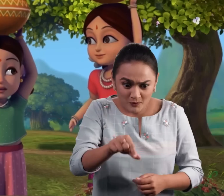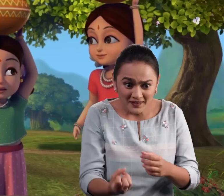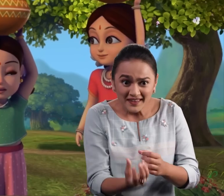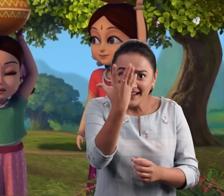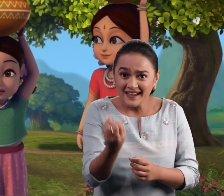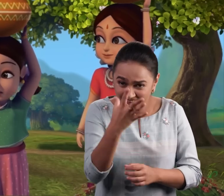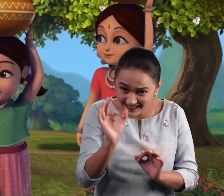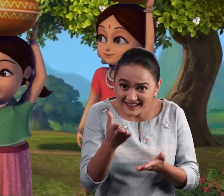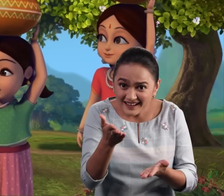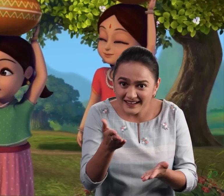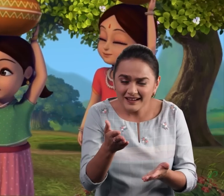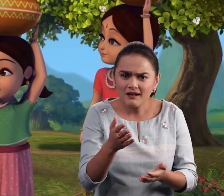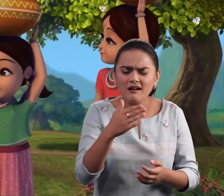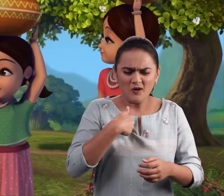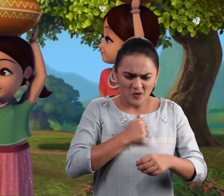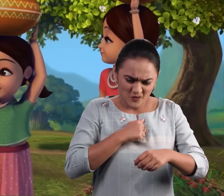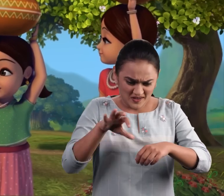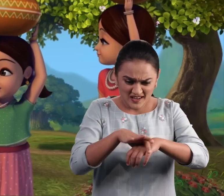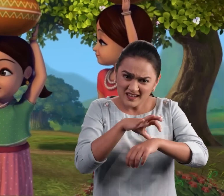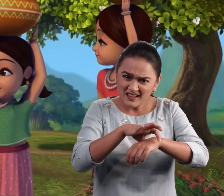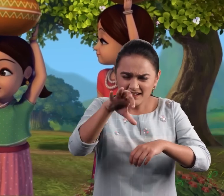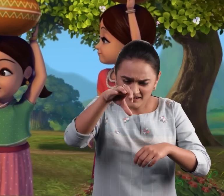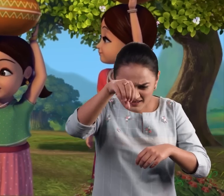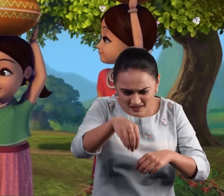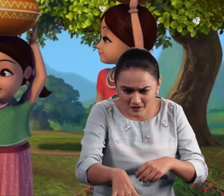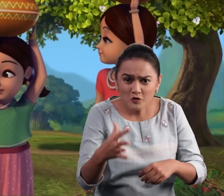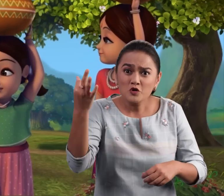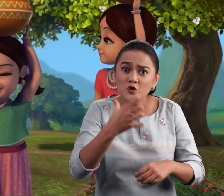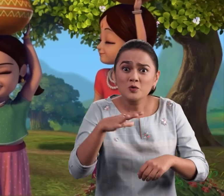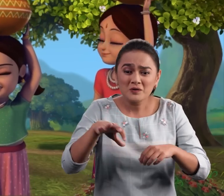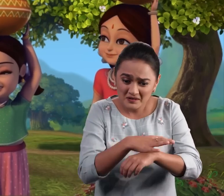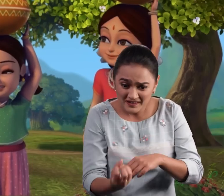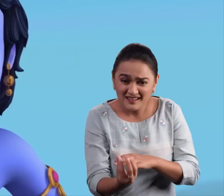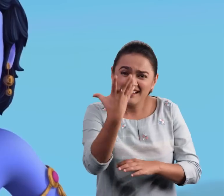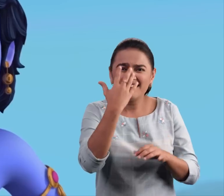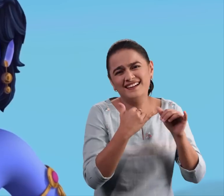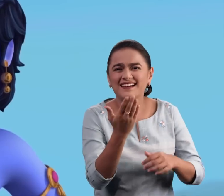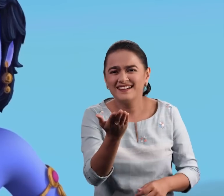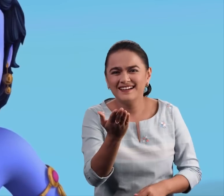है। तुम मेरे कंगन बोकर मेरे लिए नए कंगन उगा दो ना कृष्ण।